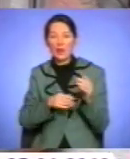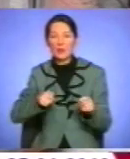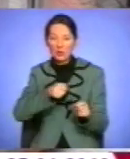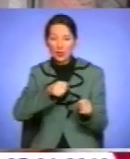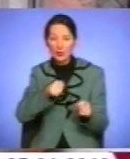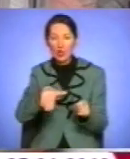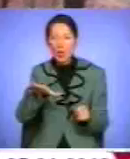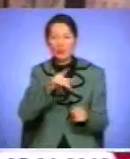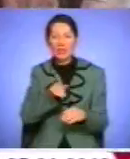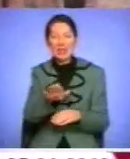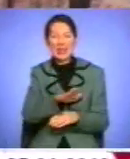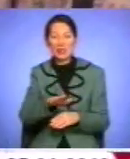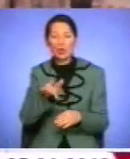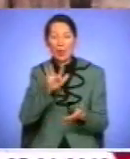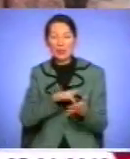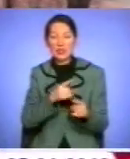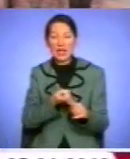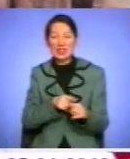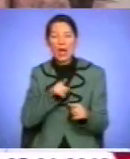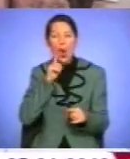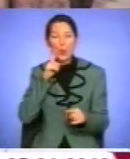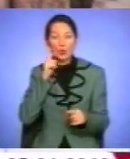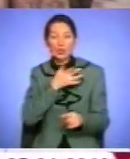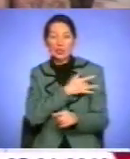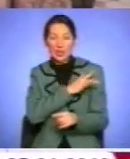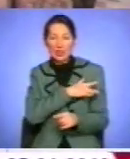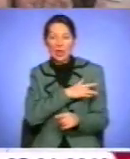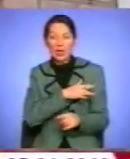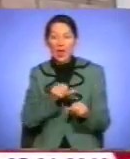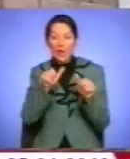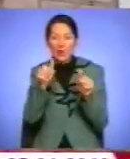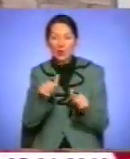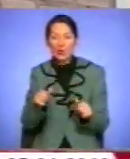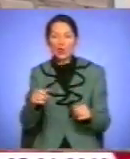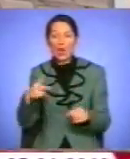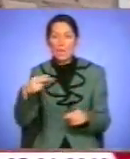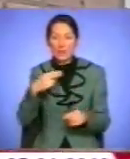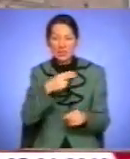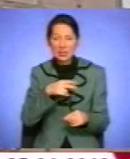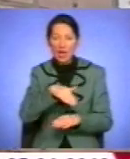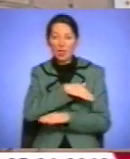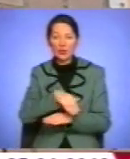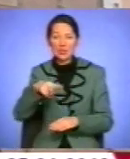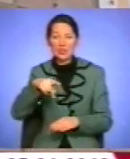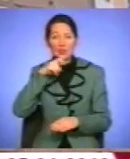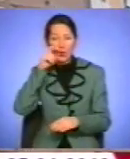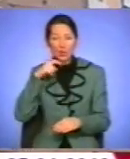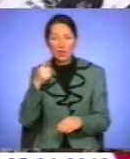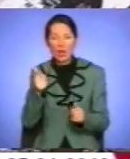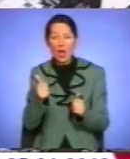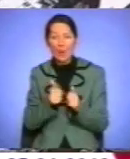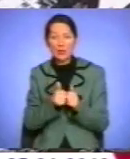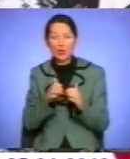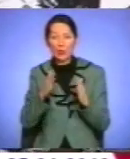по всій території міста. Це омолоджувальна, санітарна і формуюча підрізка. На вулиці Лесі Українки поблизу будинку